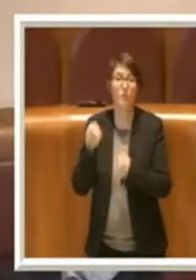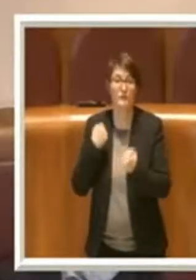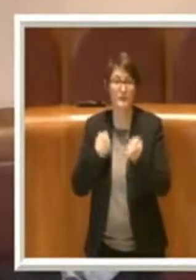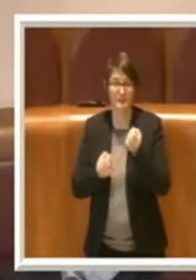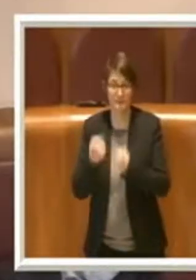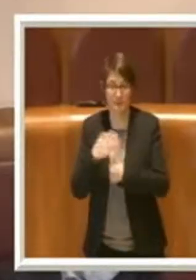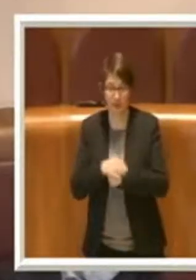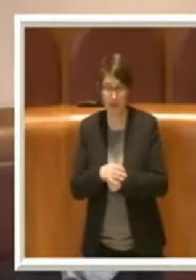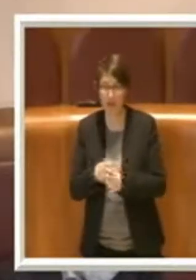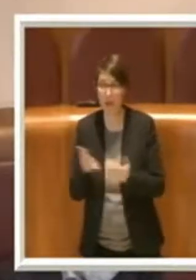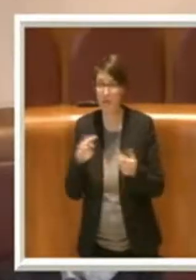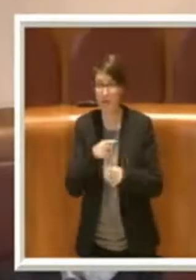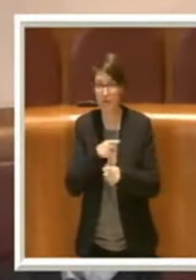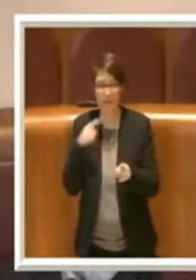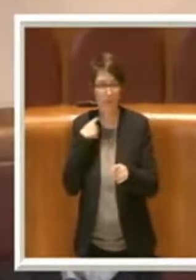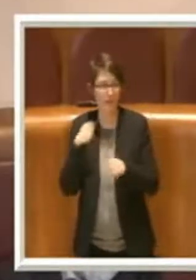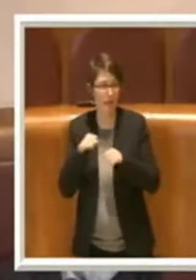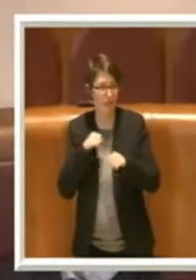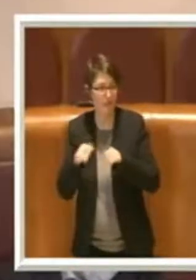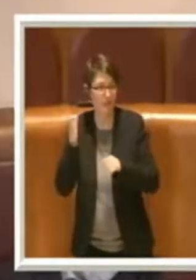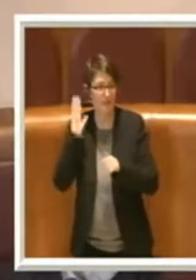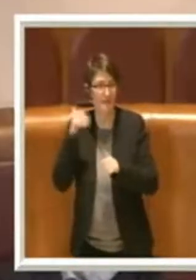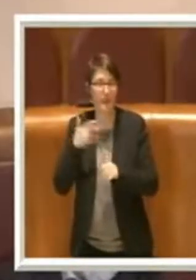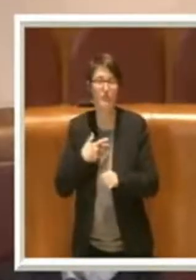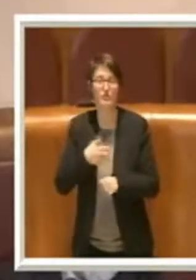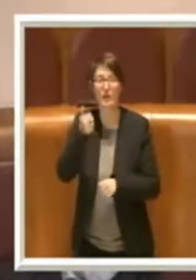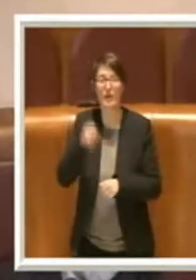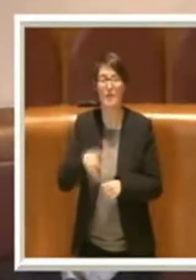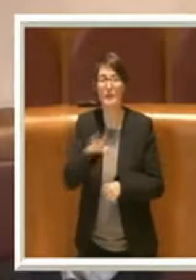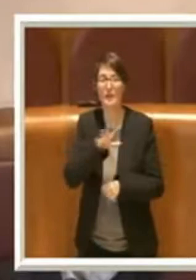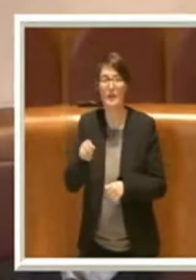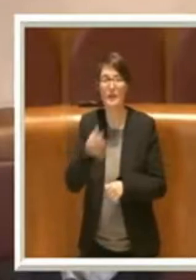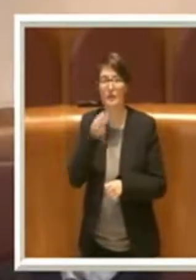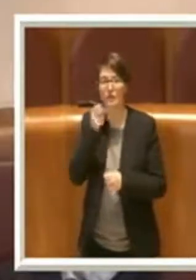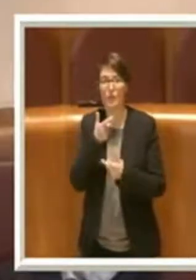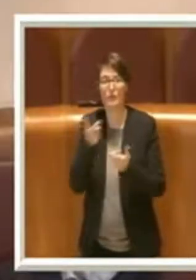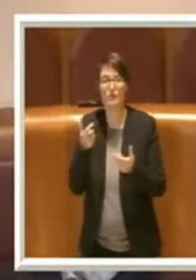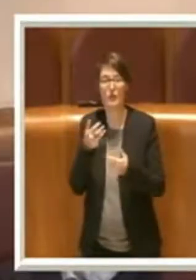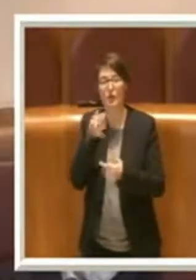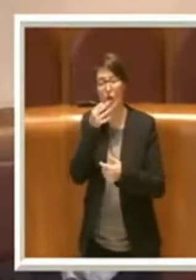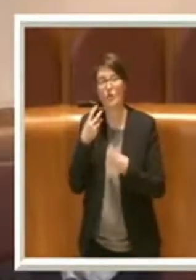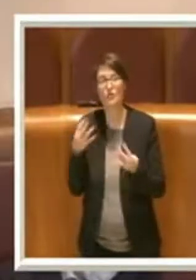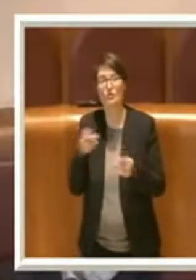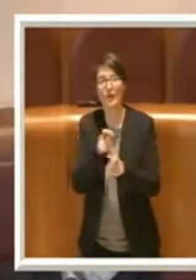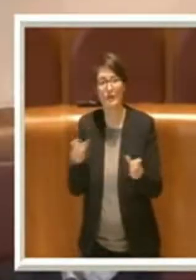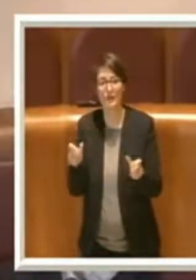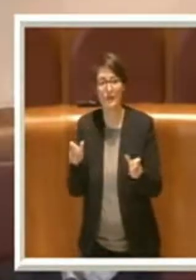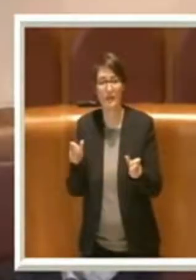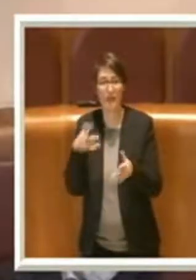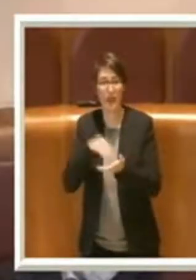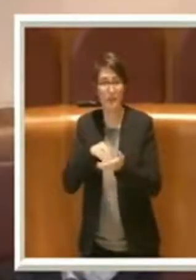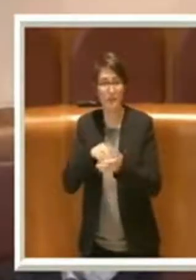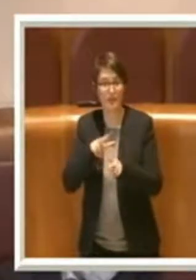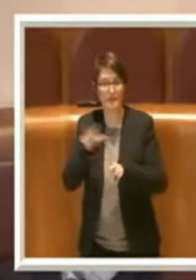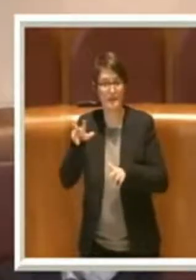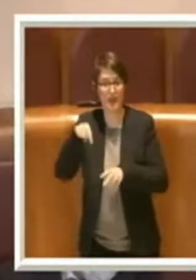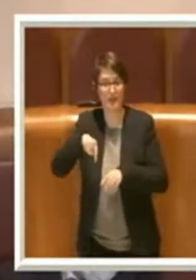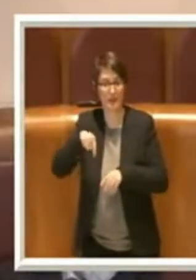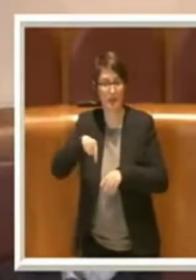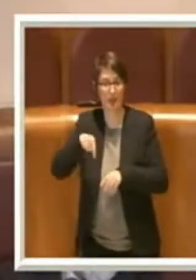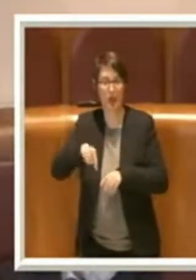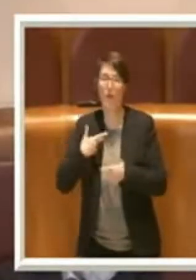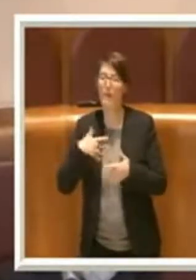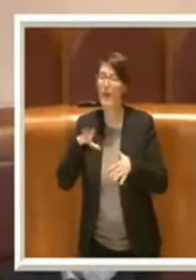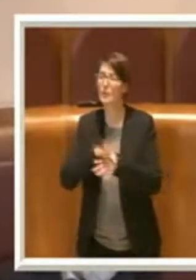trovato da 1500 giardinieri che una volta erano presenti in questo comune come una squadra di giardinieri, forse